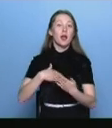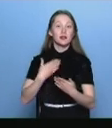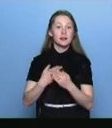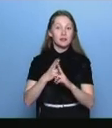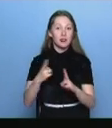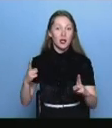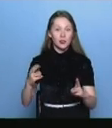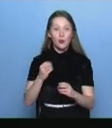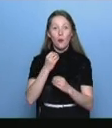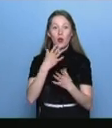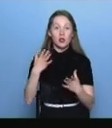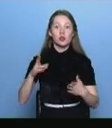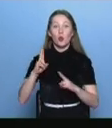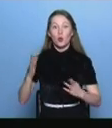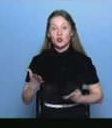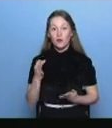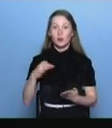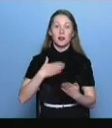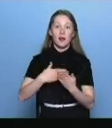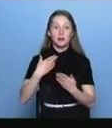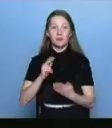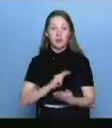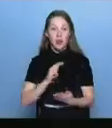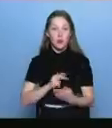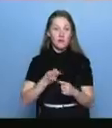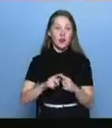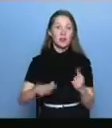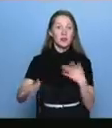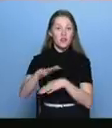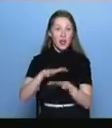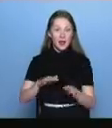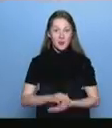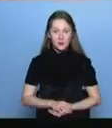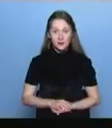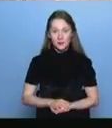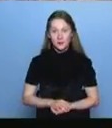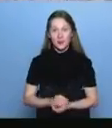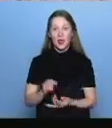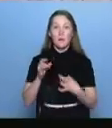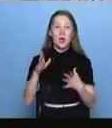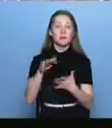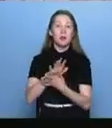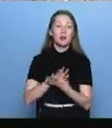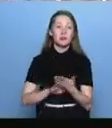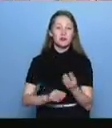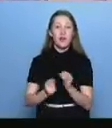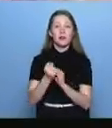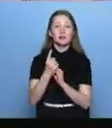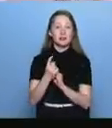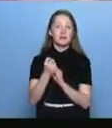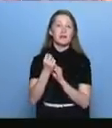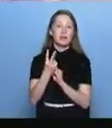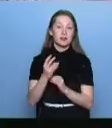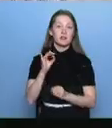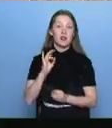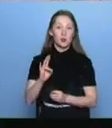жизнь проживают и большой вклад в развитие дворовых территорий вносят. Праздники продолжатся 11 и 12 июня.